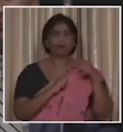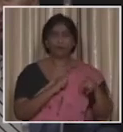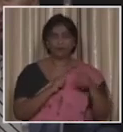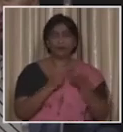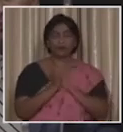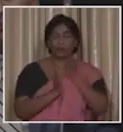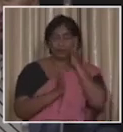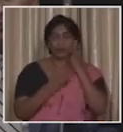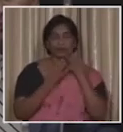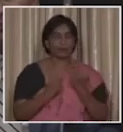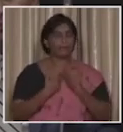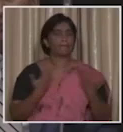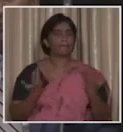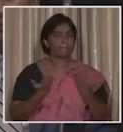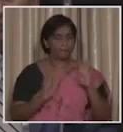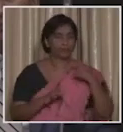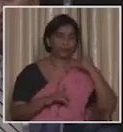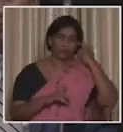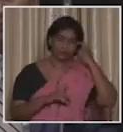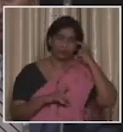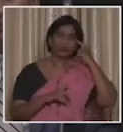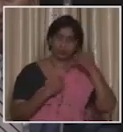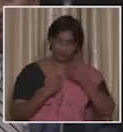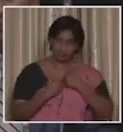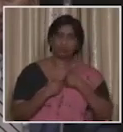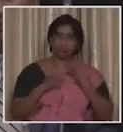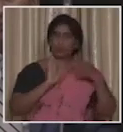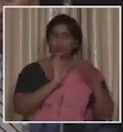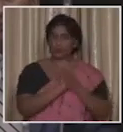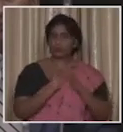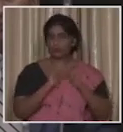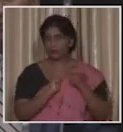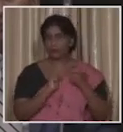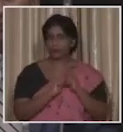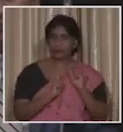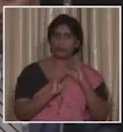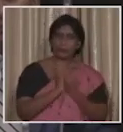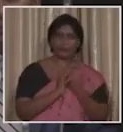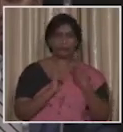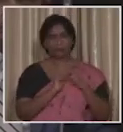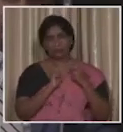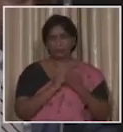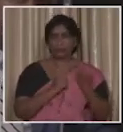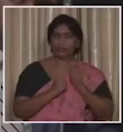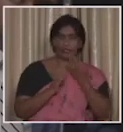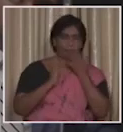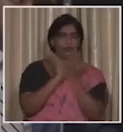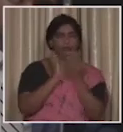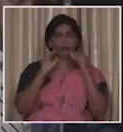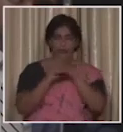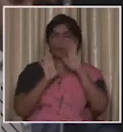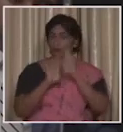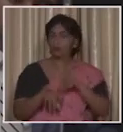එතුමාගේ සීනේ සැබෑ කරගන්න බැරි වුණා. ඉතින් අපි දන්නවා මේ පිළිබඳව අපිටත් එතුමා සමග විවිධ ගැටලු තිබුණා ප්‍රතිපත්තිමේ කාරණා සම්බන්ධයෙන් වෛද්‍ය විද්‍යාලය සම්බන්ධයෙන්. හැබැයි